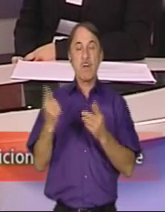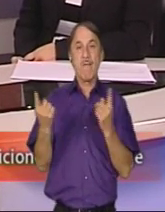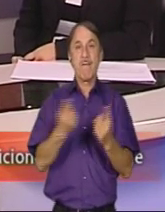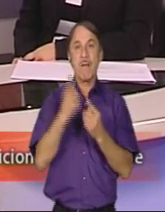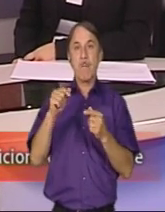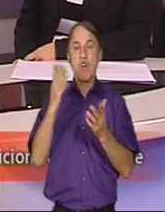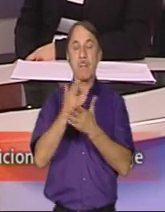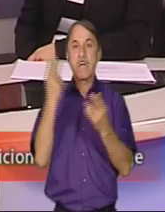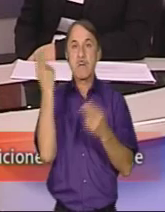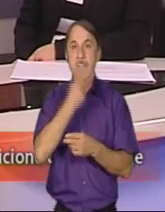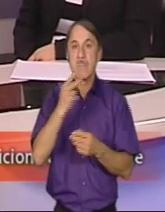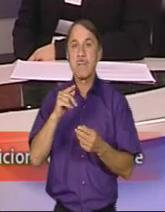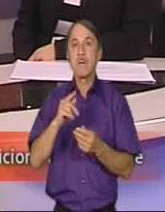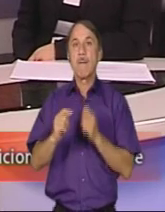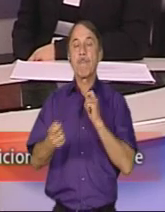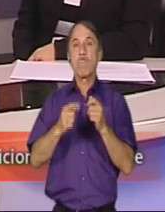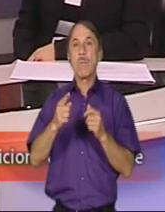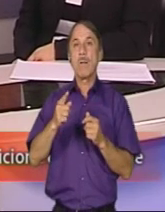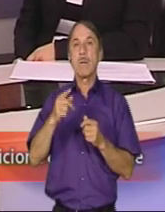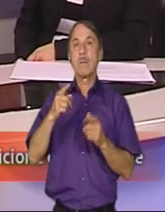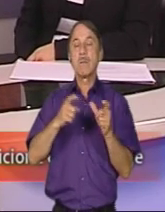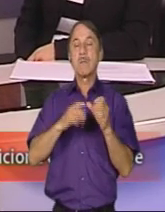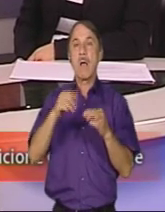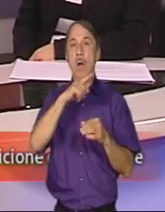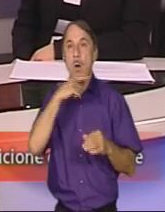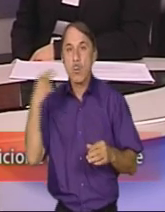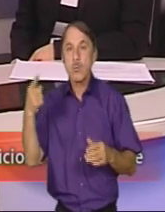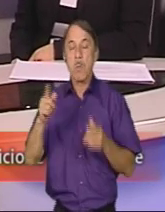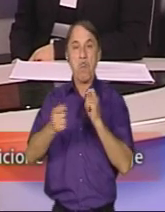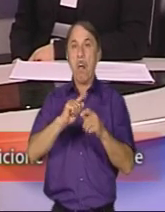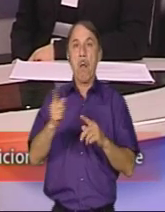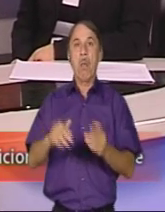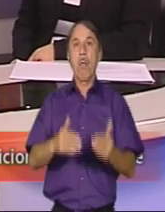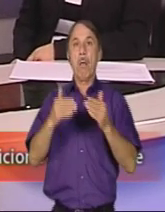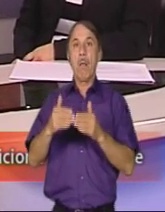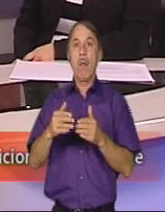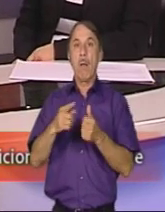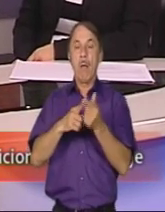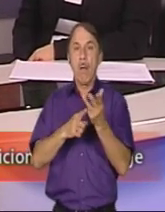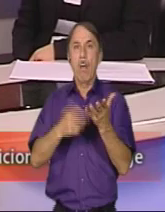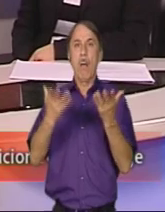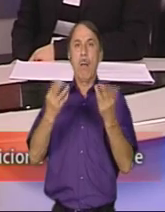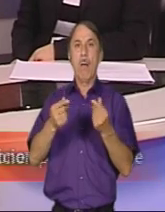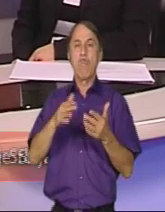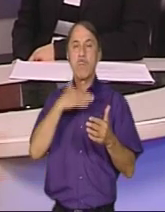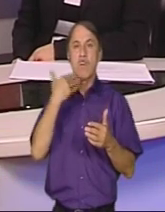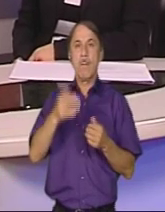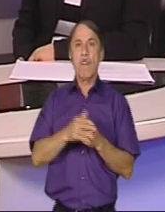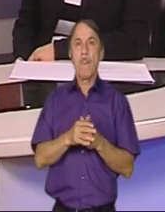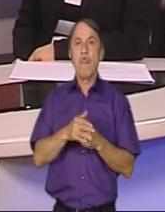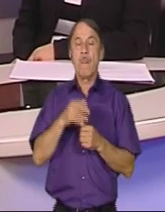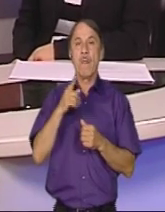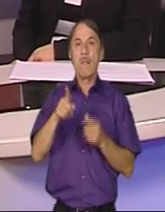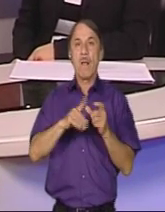odnosno protiv Briselskog sporazuma, koji je za veću saradnju sa Rusijom, a za prekid pregovora sa Evropskom unijom. Znači, nemate drugačije